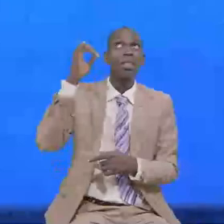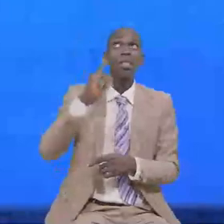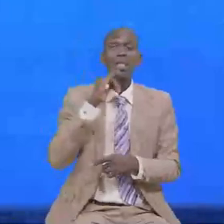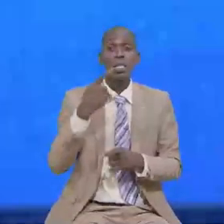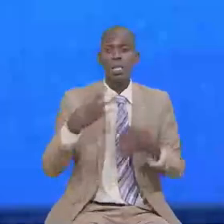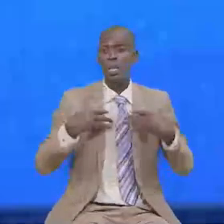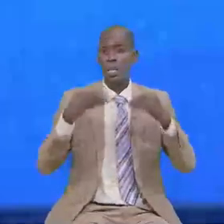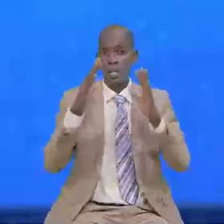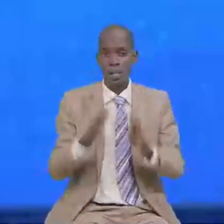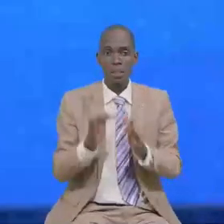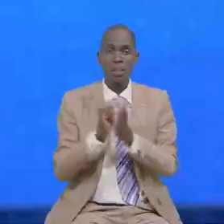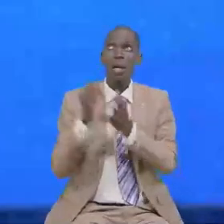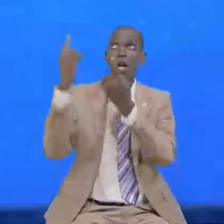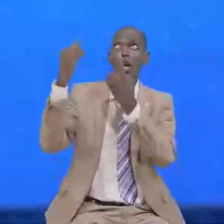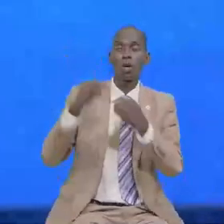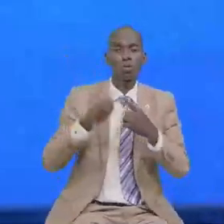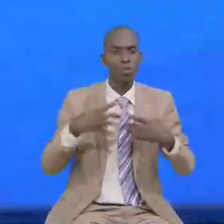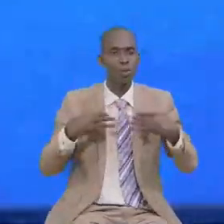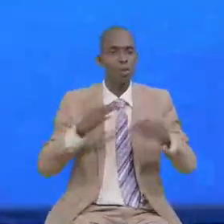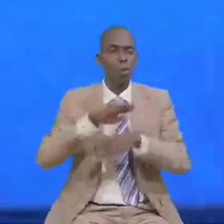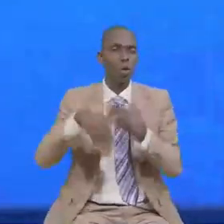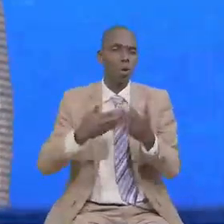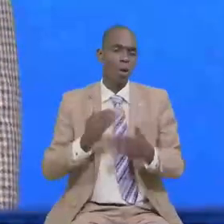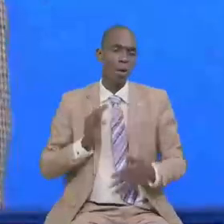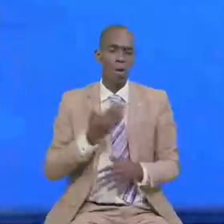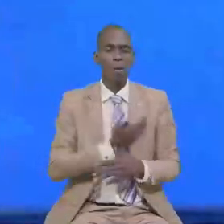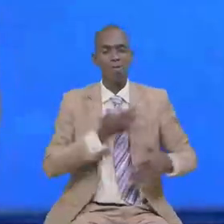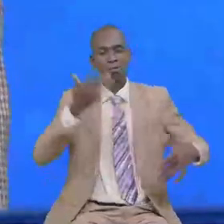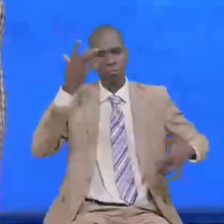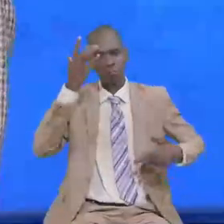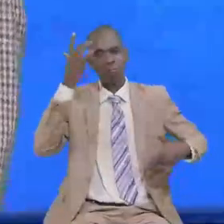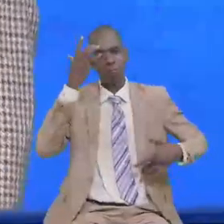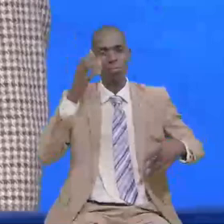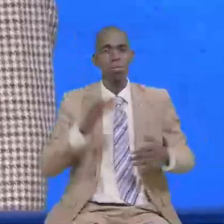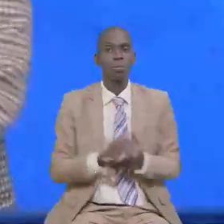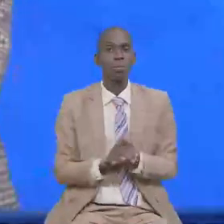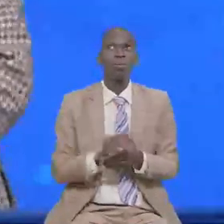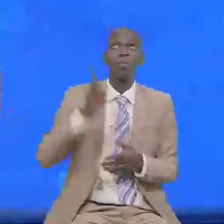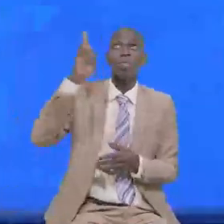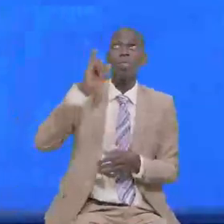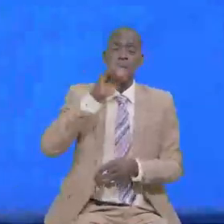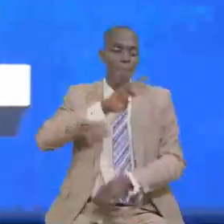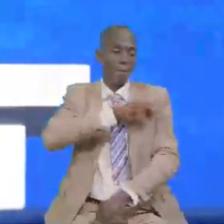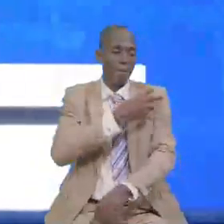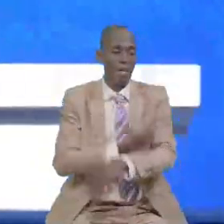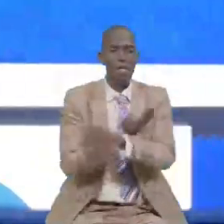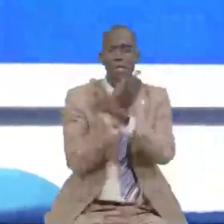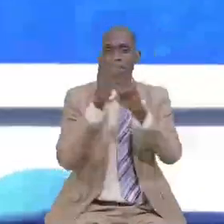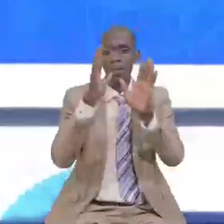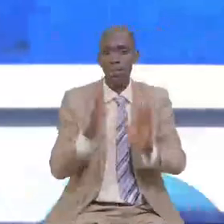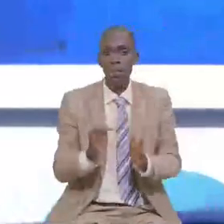C'est le guérisseur qui est venu nous guérir de toutes nos maladies. C'est le